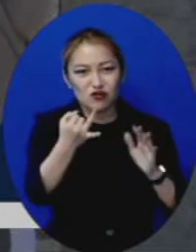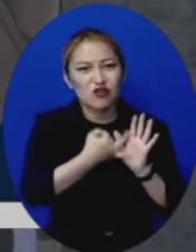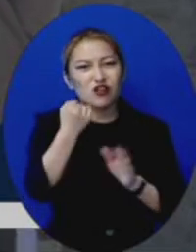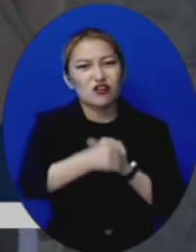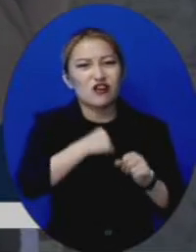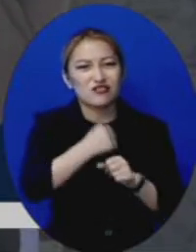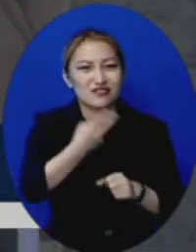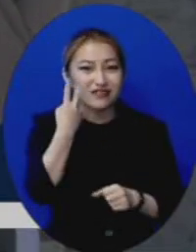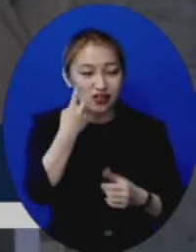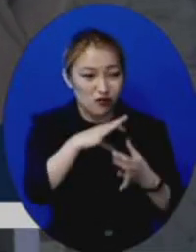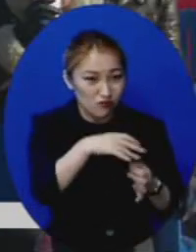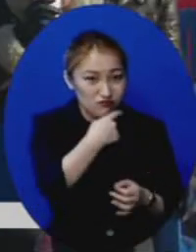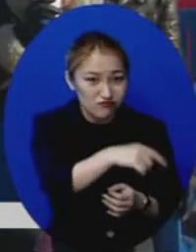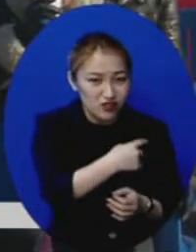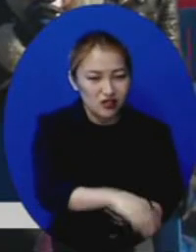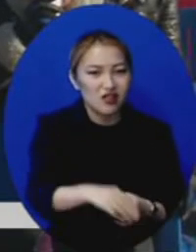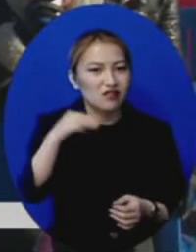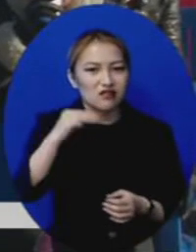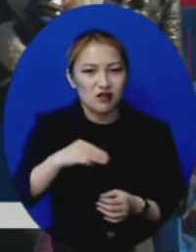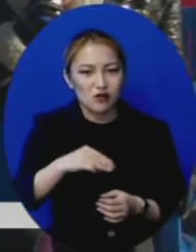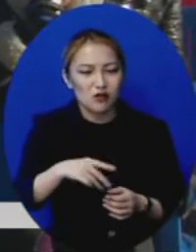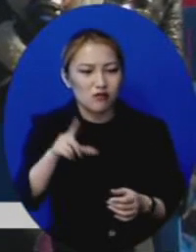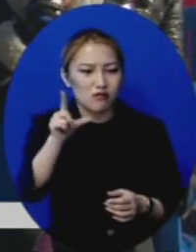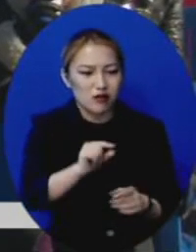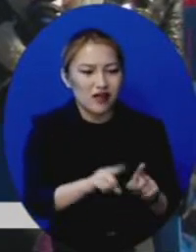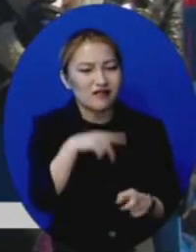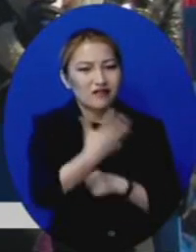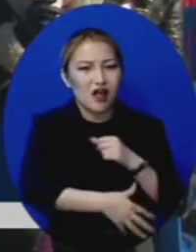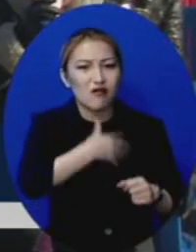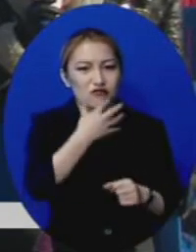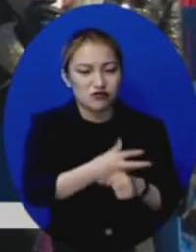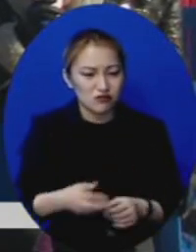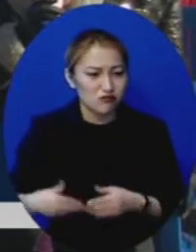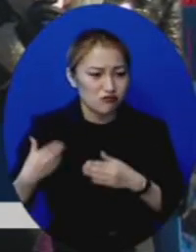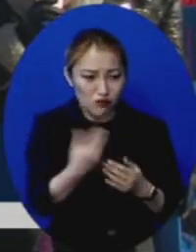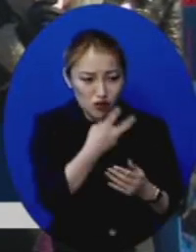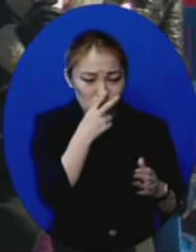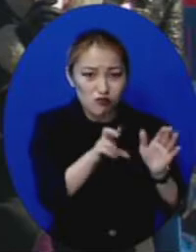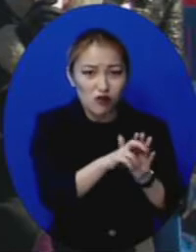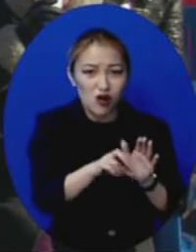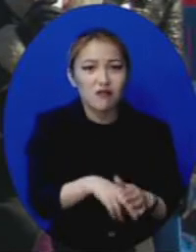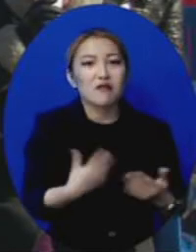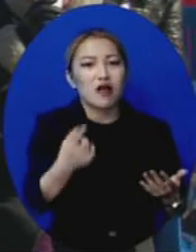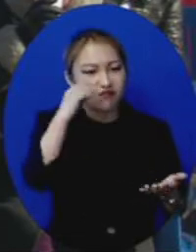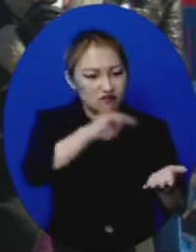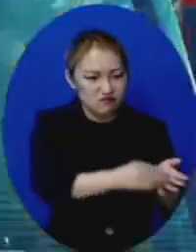тогтоолгосон хүний тэтгэврийг буцааж 5 жил болгох боломжтой гэж тэд тооцолжээ.